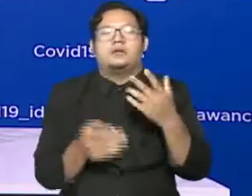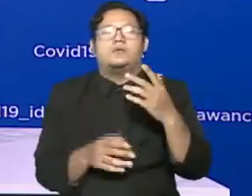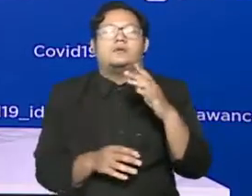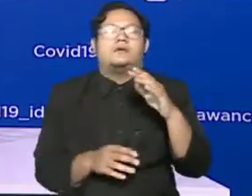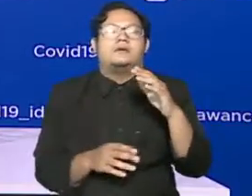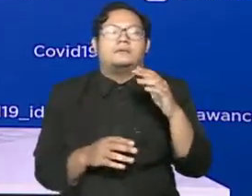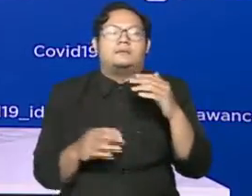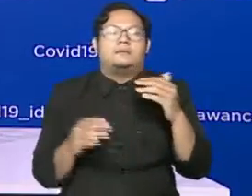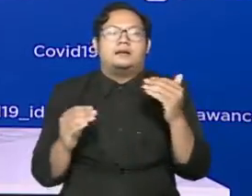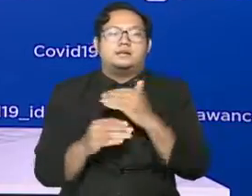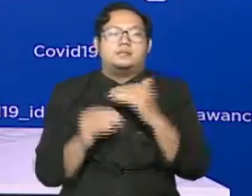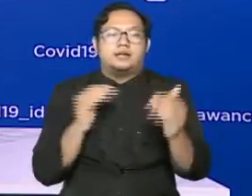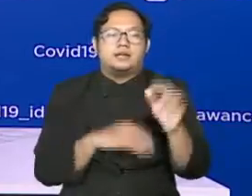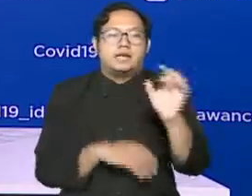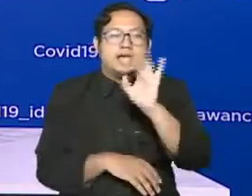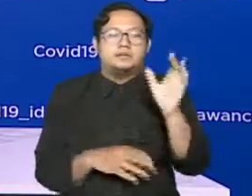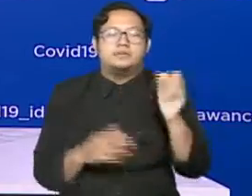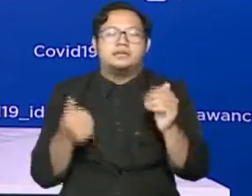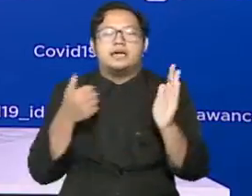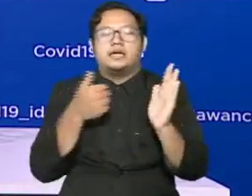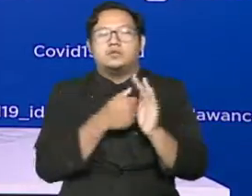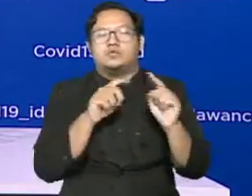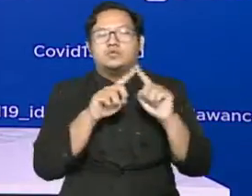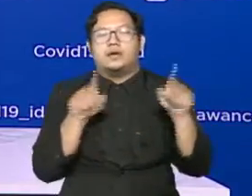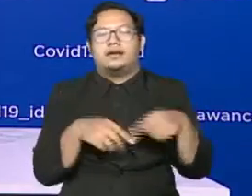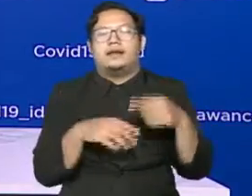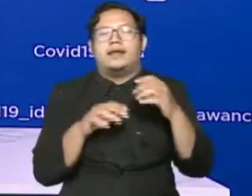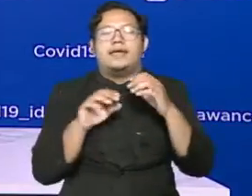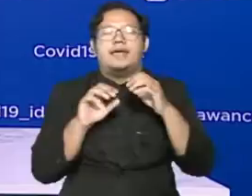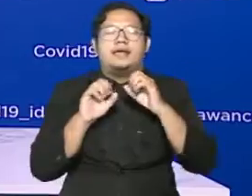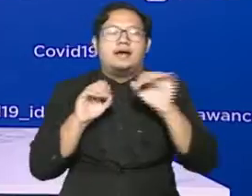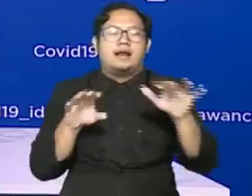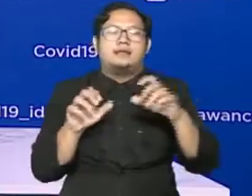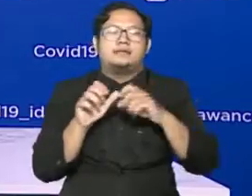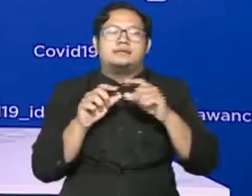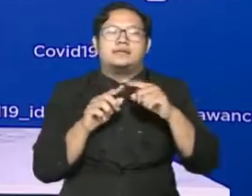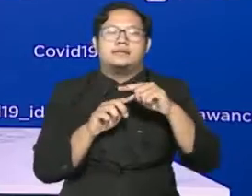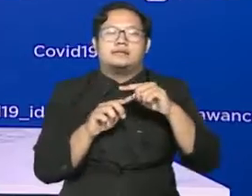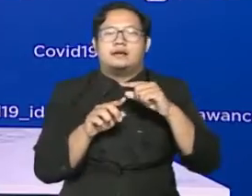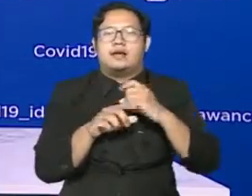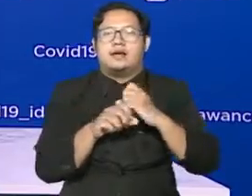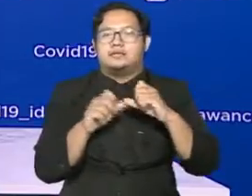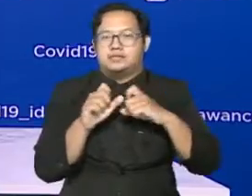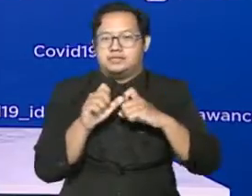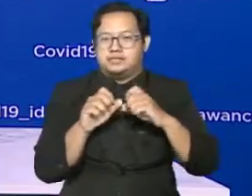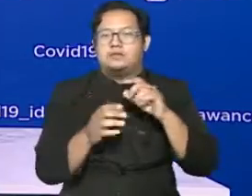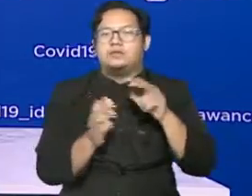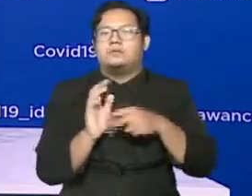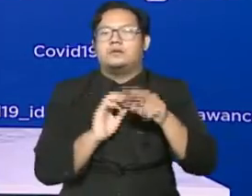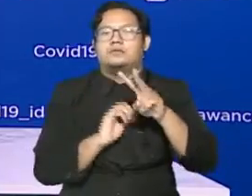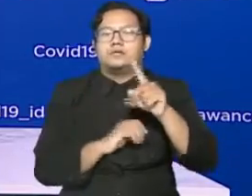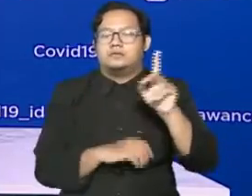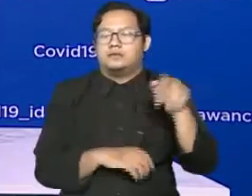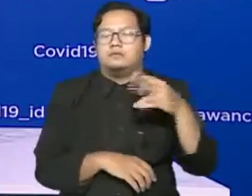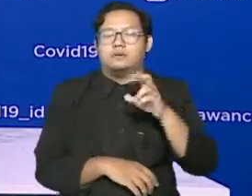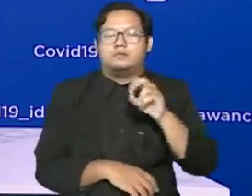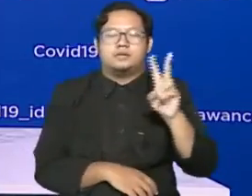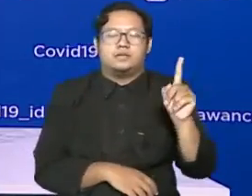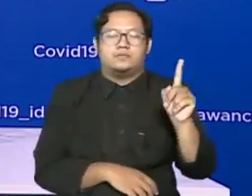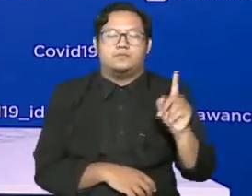dapat mengacu kepada surat edaran Satgas Nomor 21 Tahun 2021 beserta ademnya